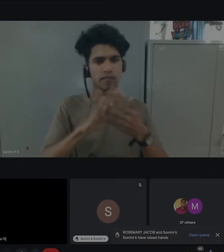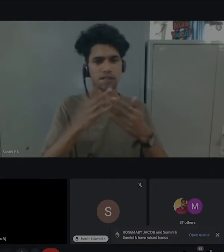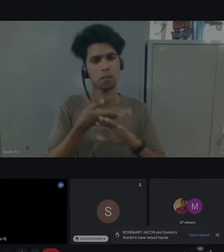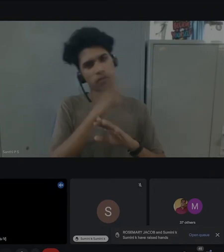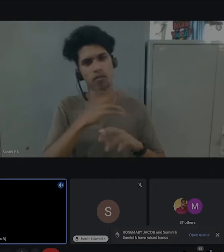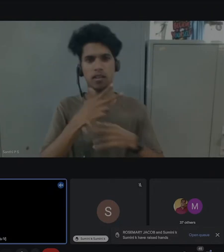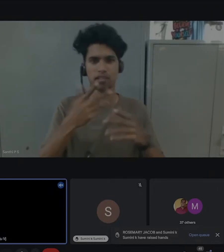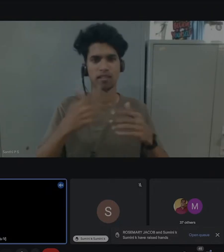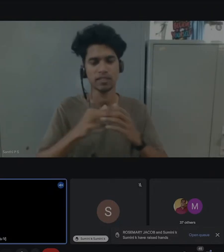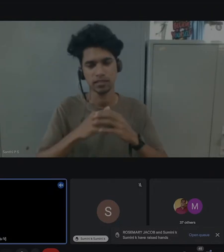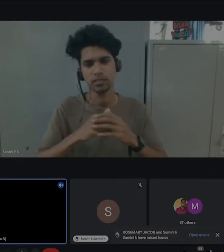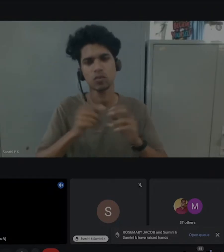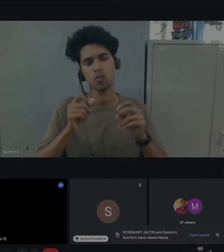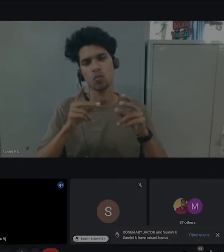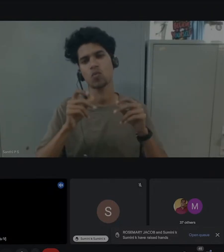പറഞ്ഞായിരുന്നു.